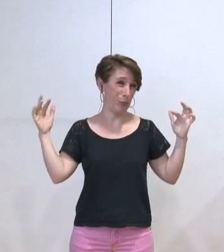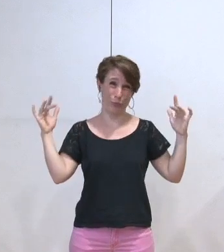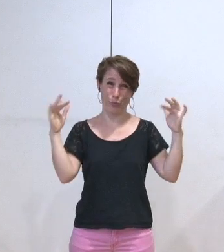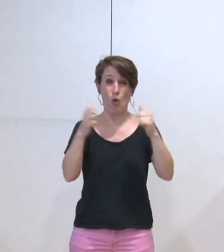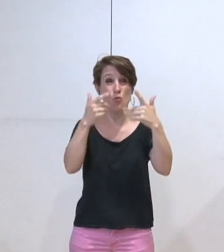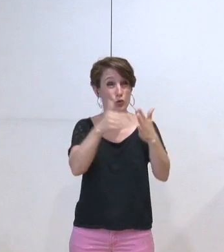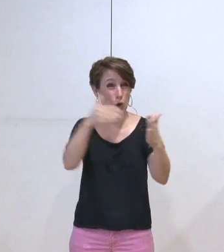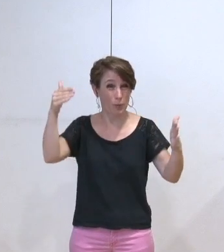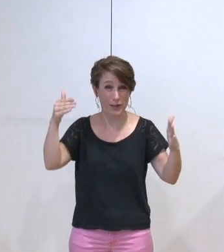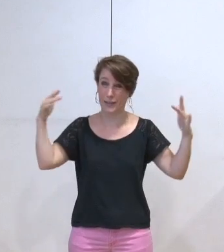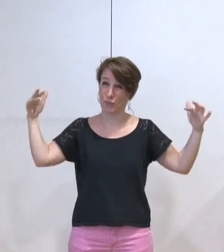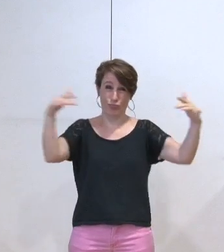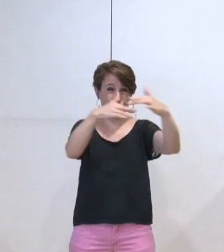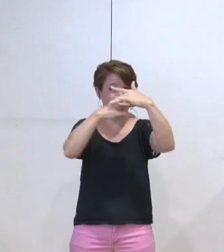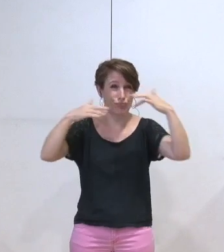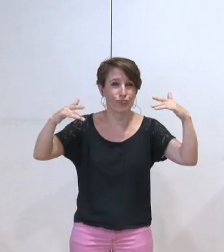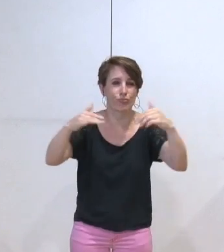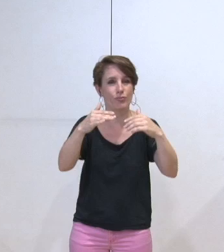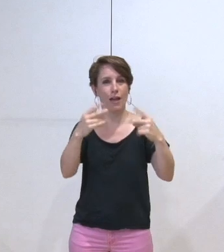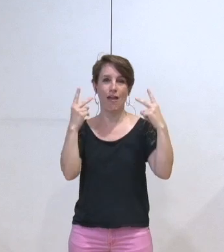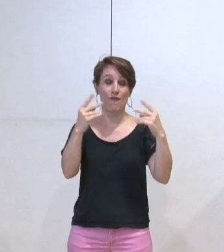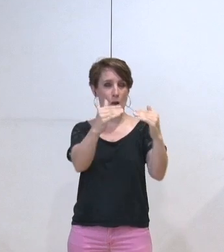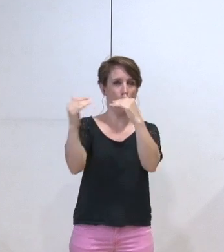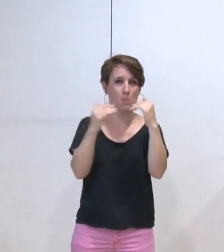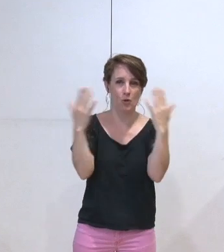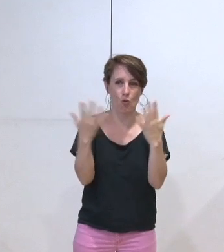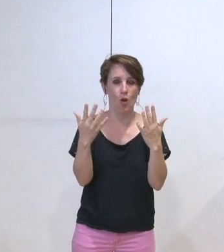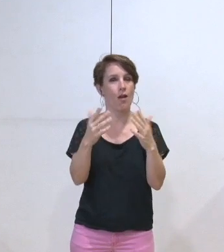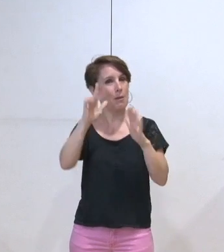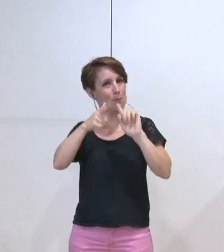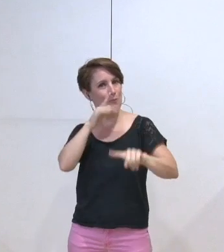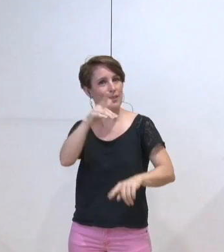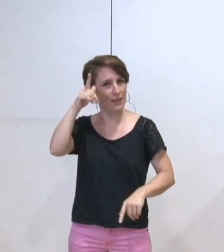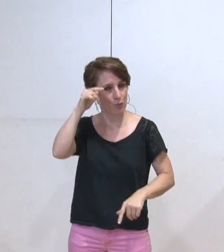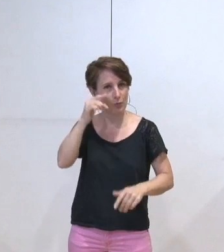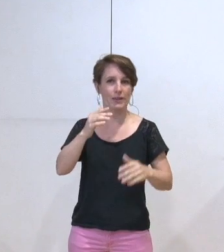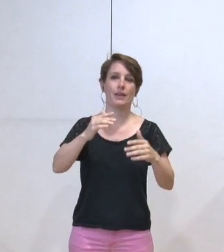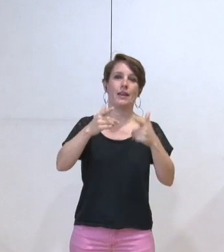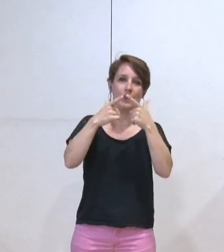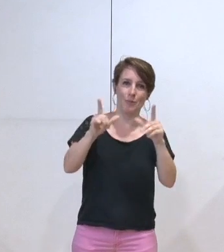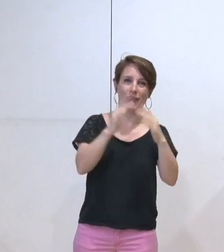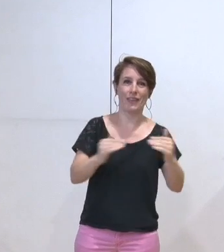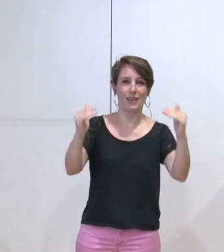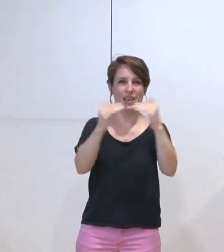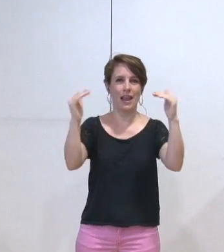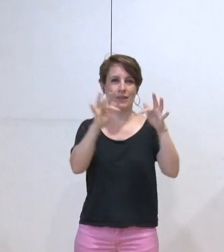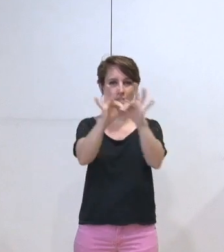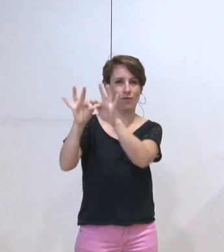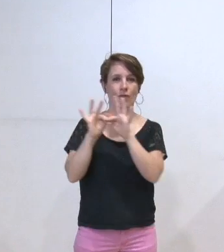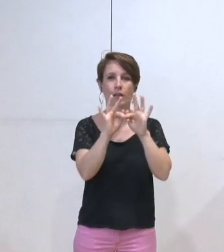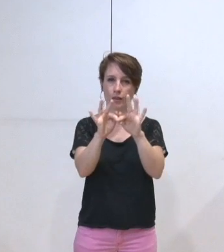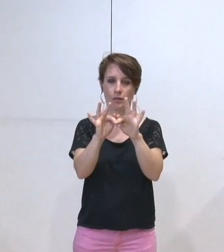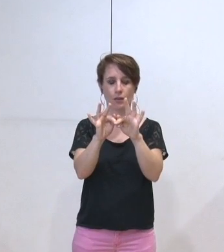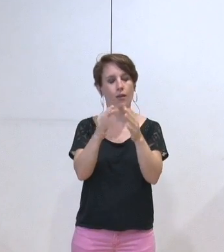rassemblée autour des valeurs de la République liberté égalité fraternité une devise qui nous appelle plus que jamais à